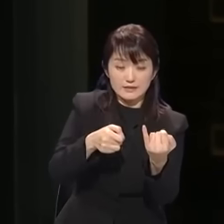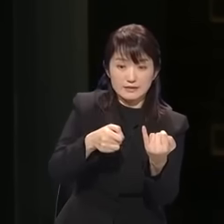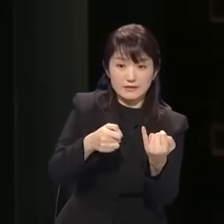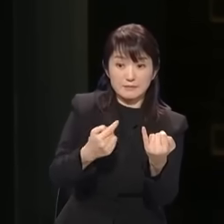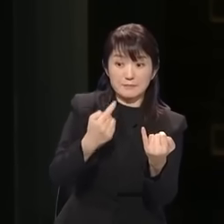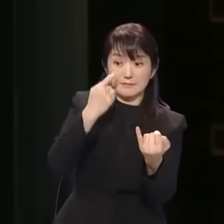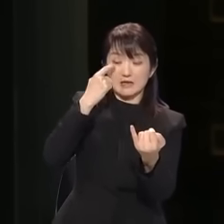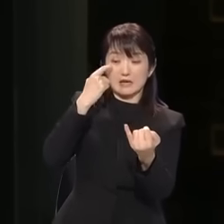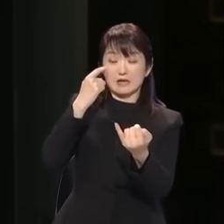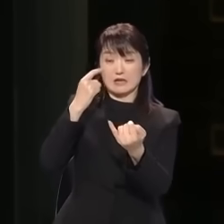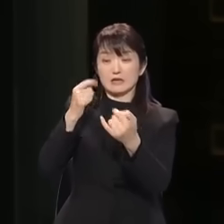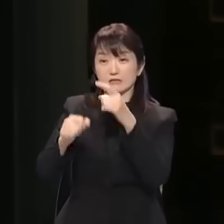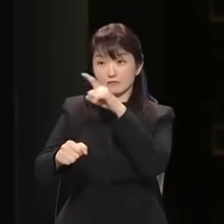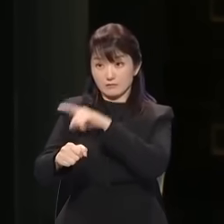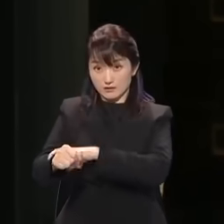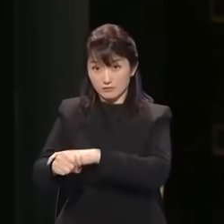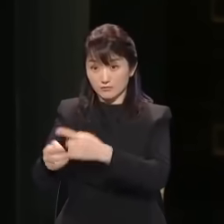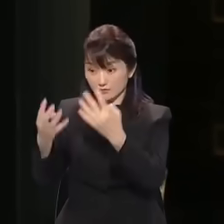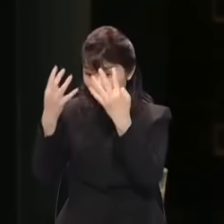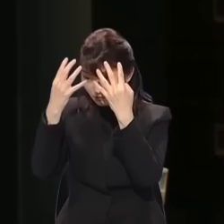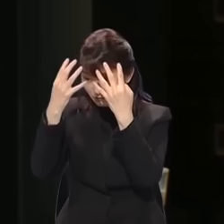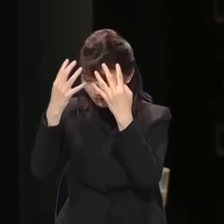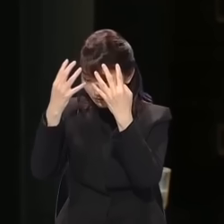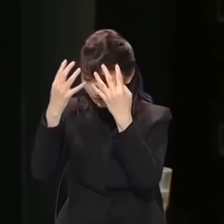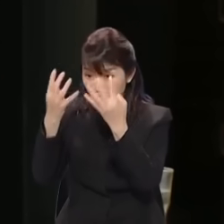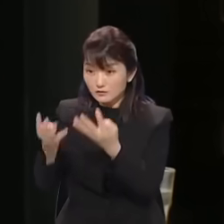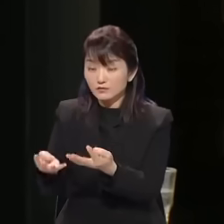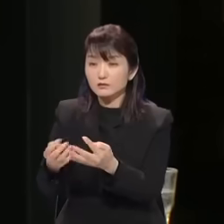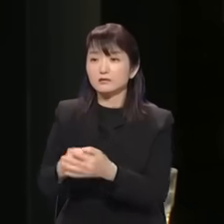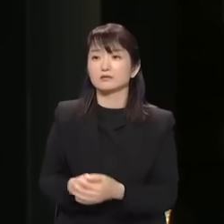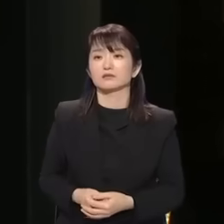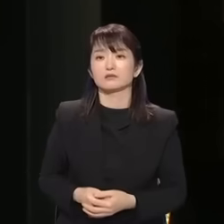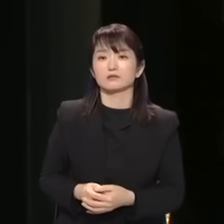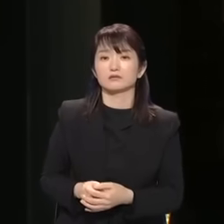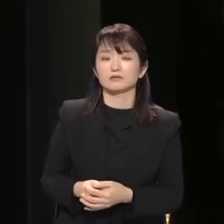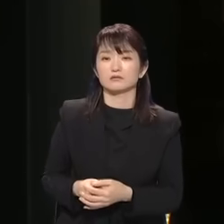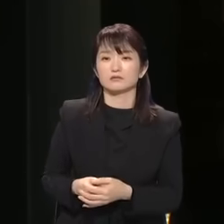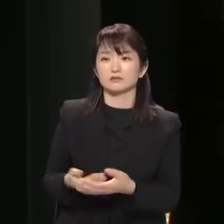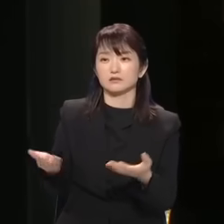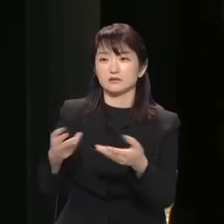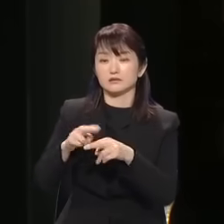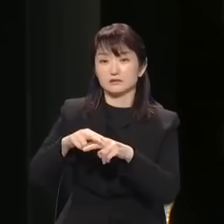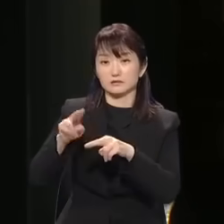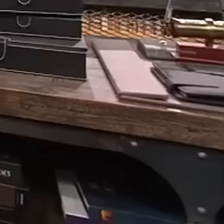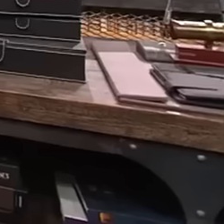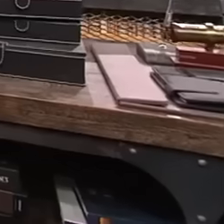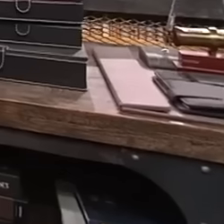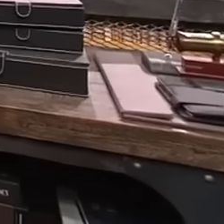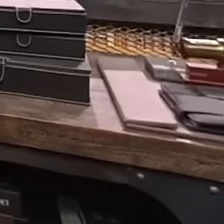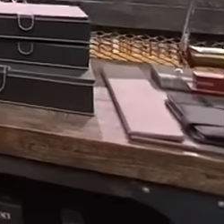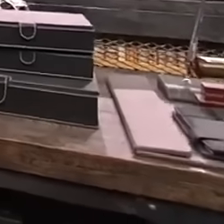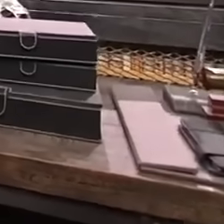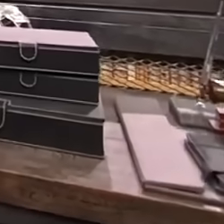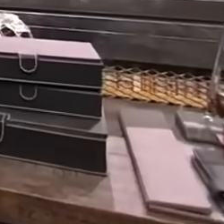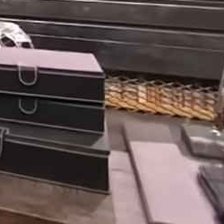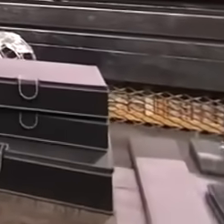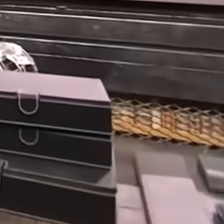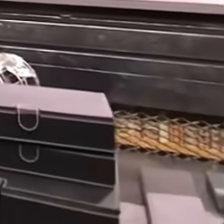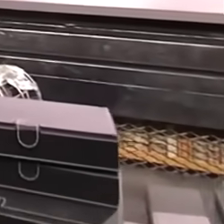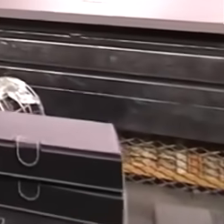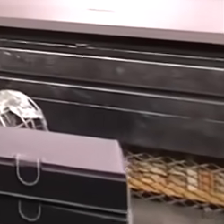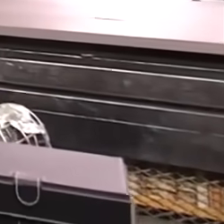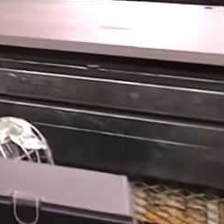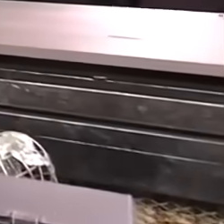근데 징역 금방 살고 나왔습니다 그 스트리머는 은퇴선언한 거 다들 기억하시죠이 사건의 진실을